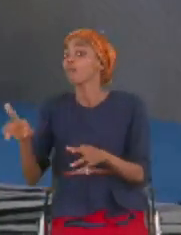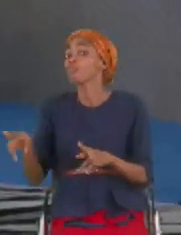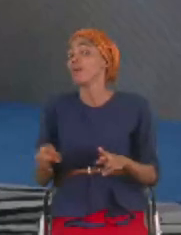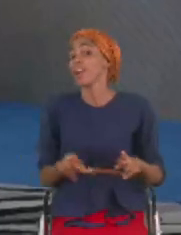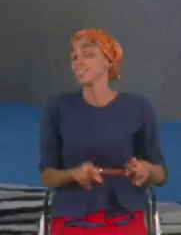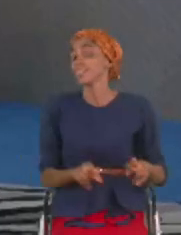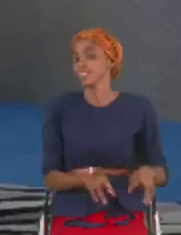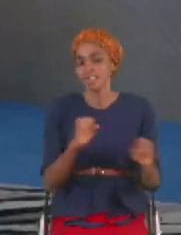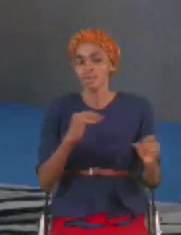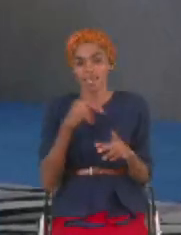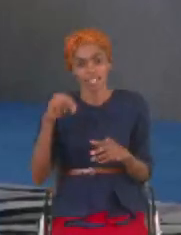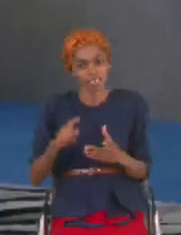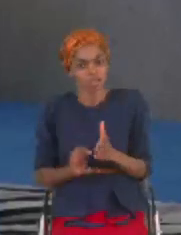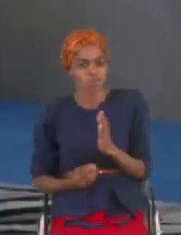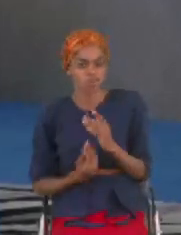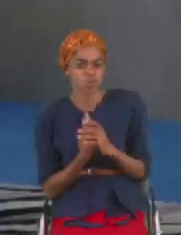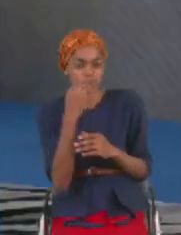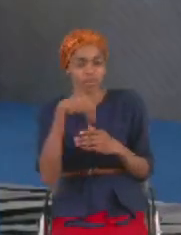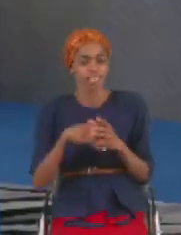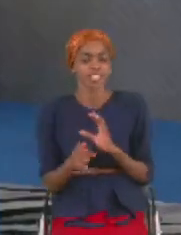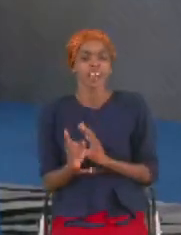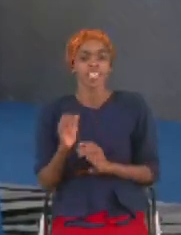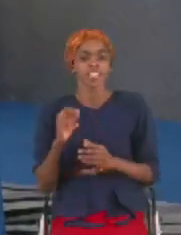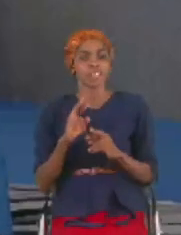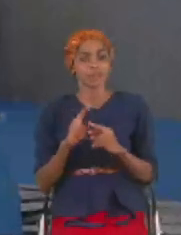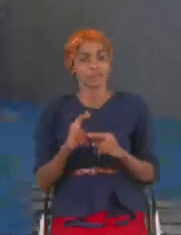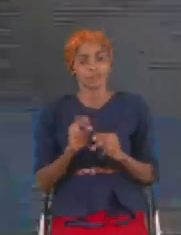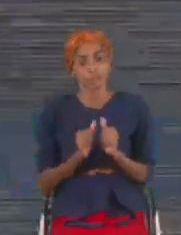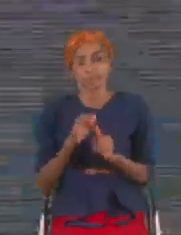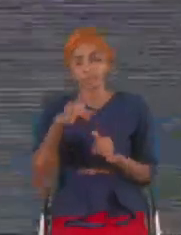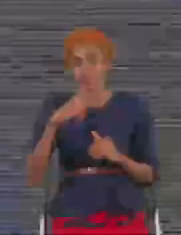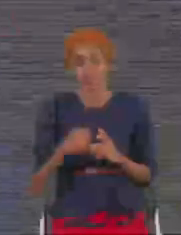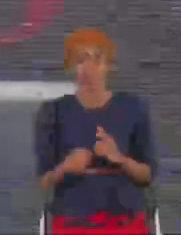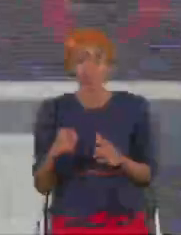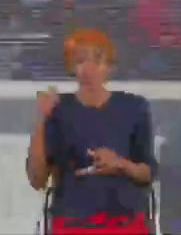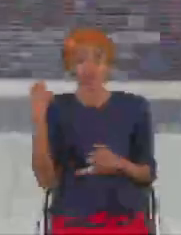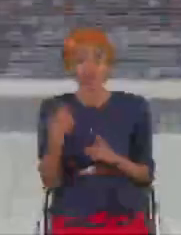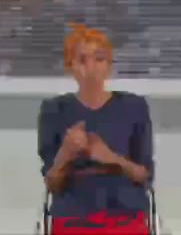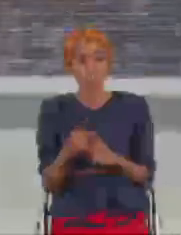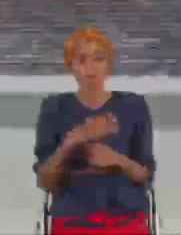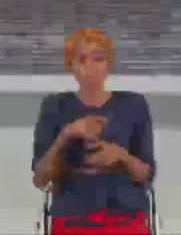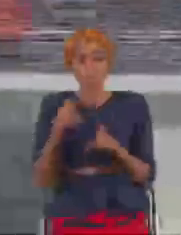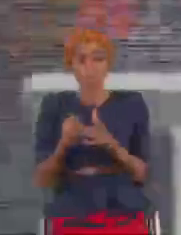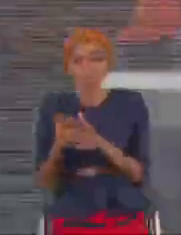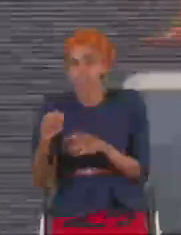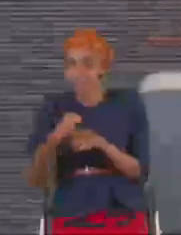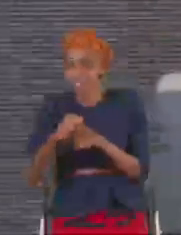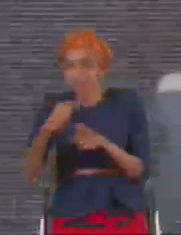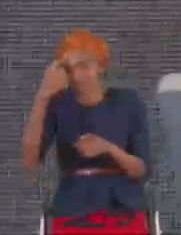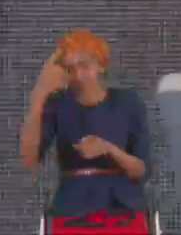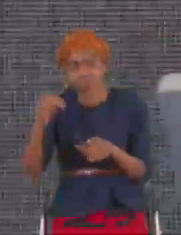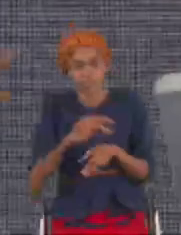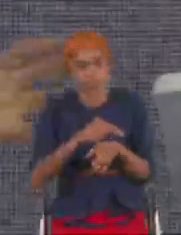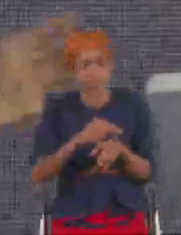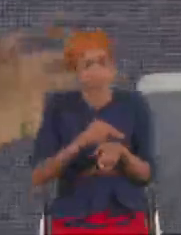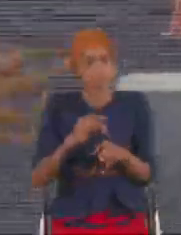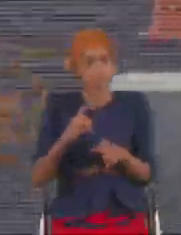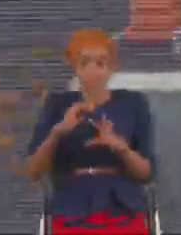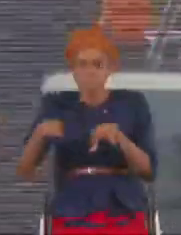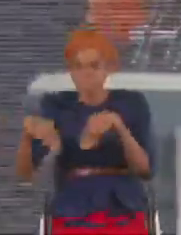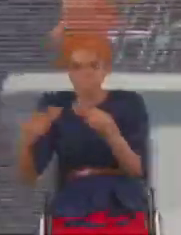par le lait de la parole et nous donne ce qu'il nous faut le dire est ce qu'ils sont en train de se déployer pour le ministère